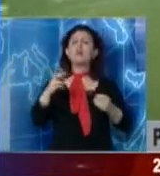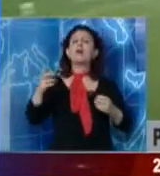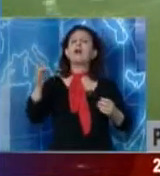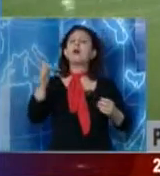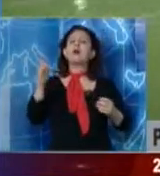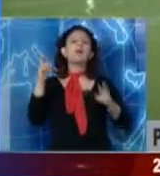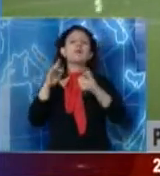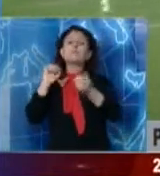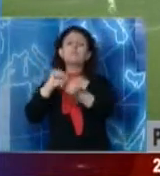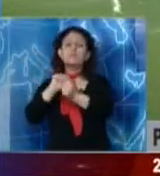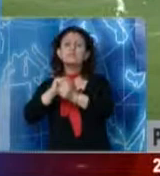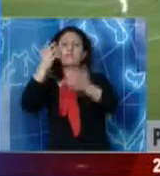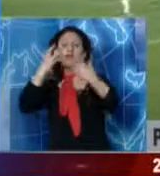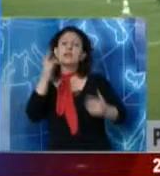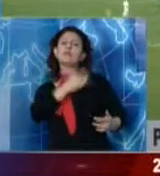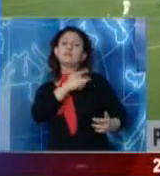vicdanına